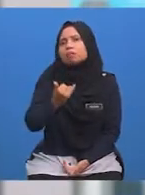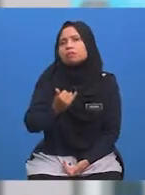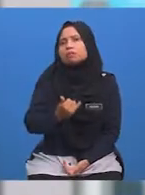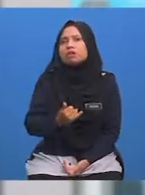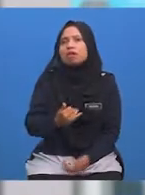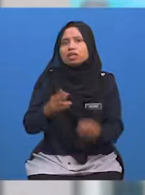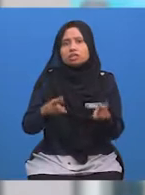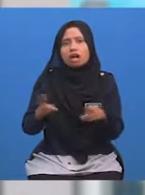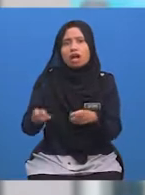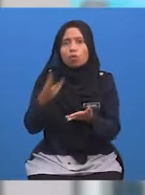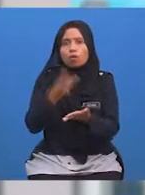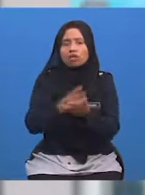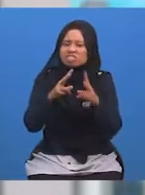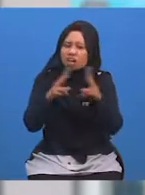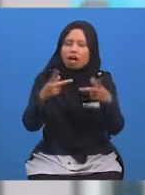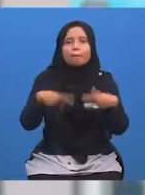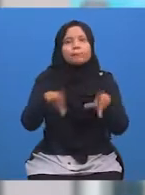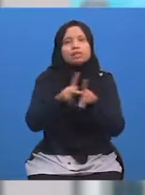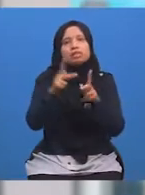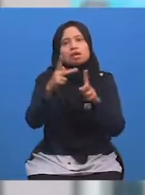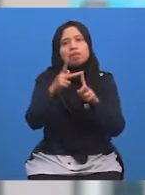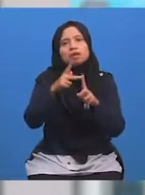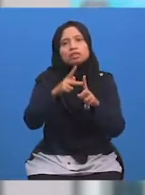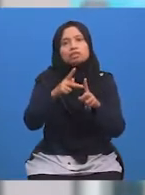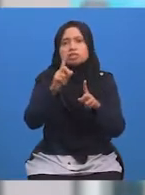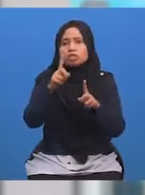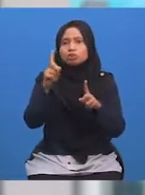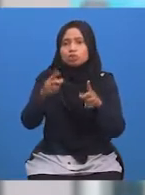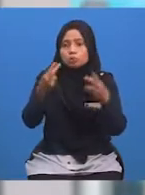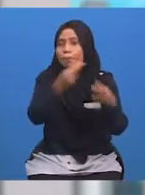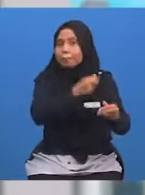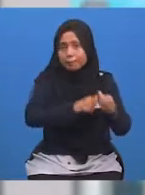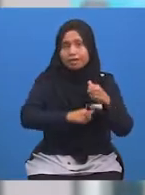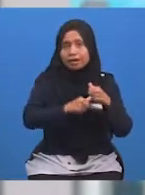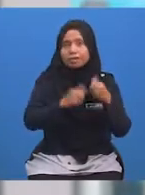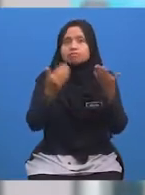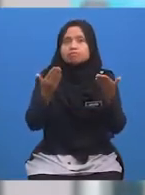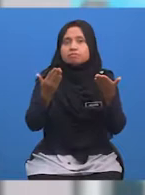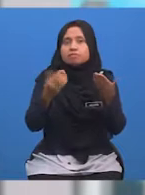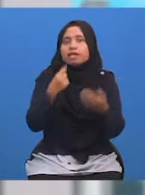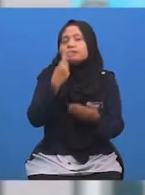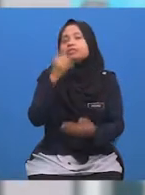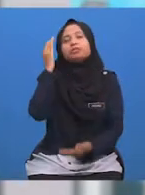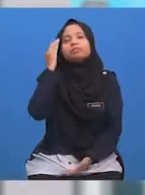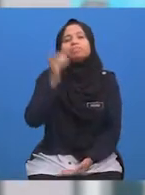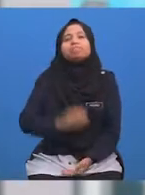perniagaan sangat penting kepada sebuah perniagaan? Siapa tahu?